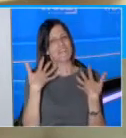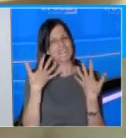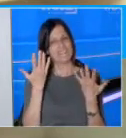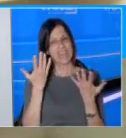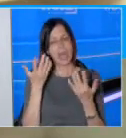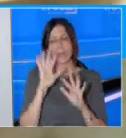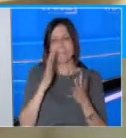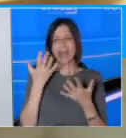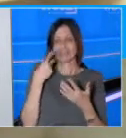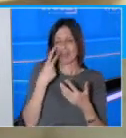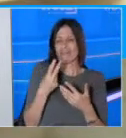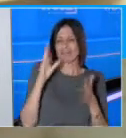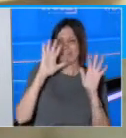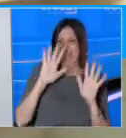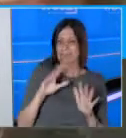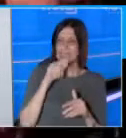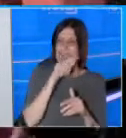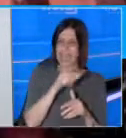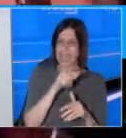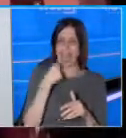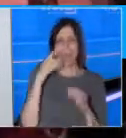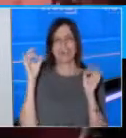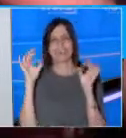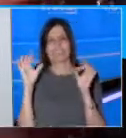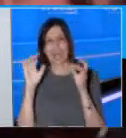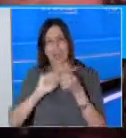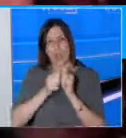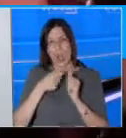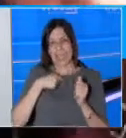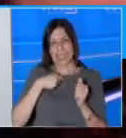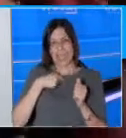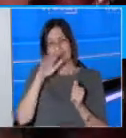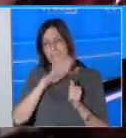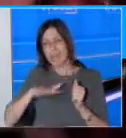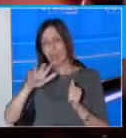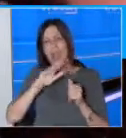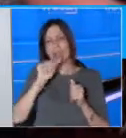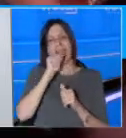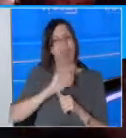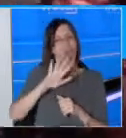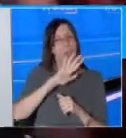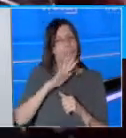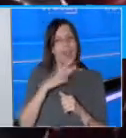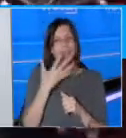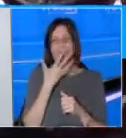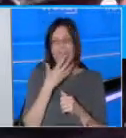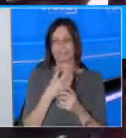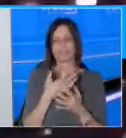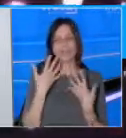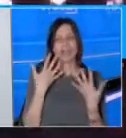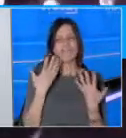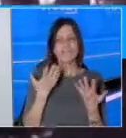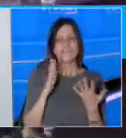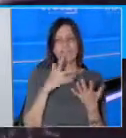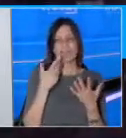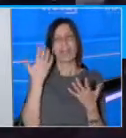שיצא בטלוויזיה אצלך בסלון או אצלי ובכל אירופה, הווייב, מה שהלך